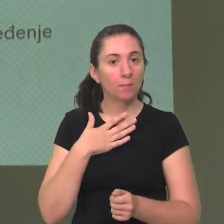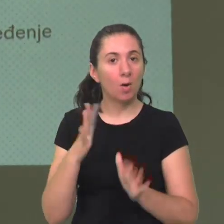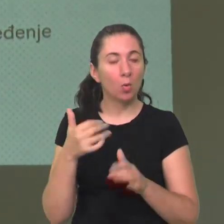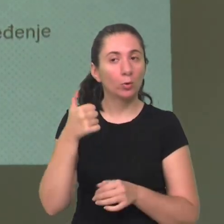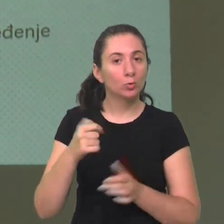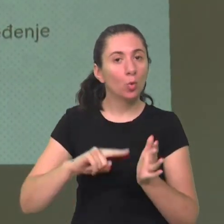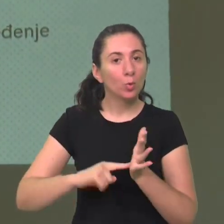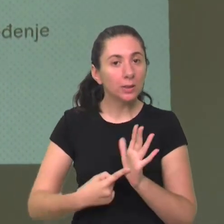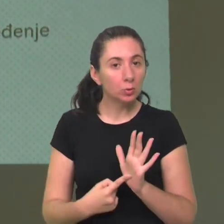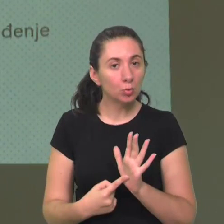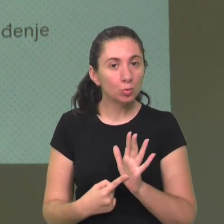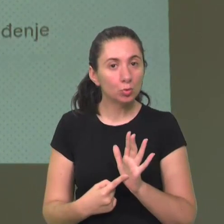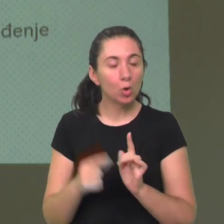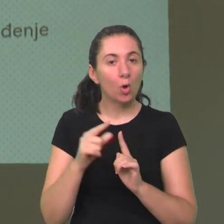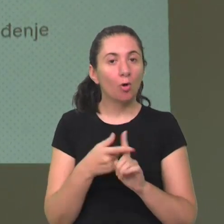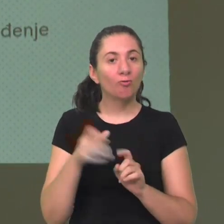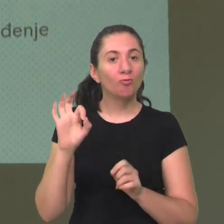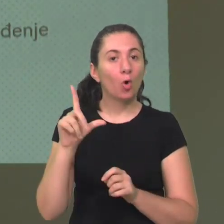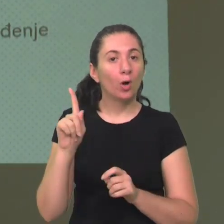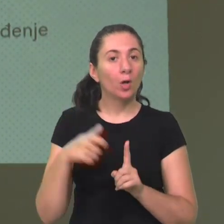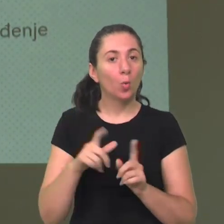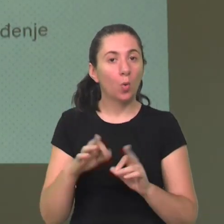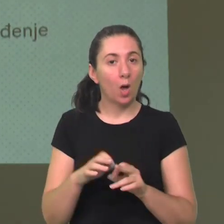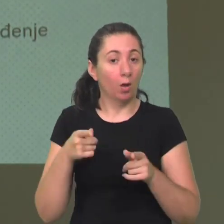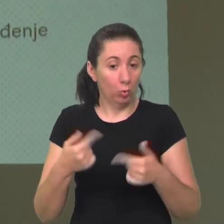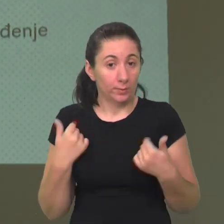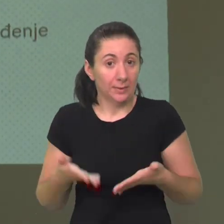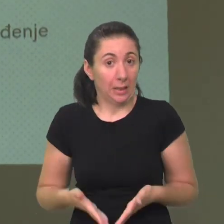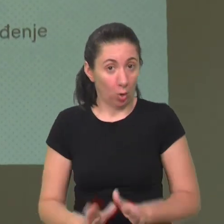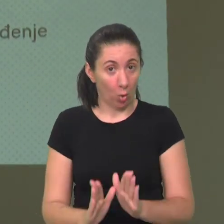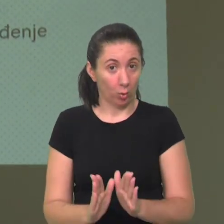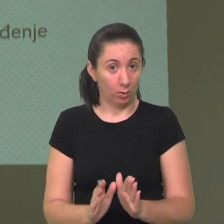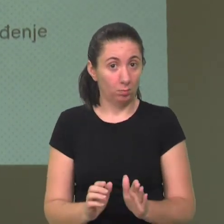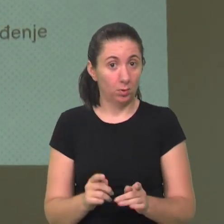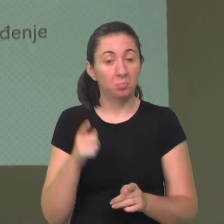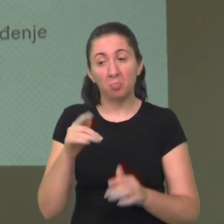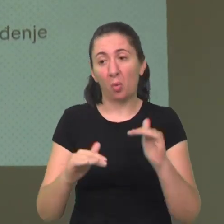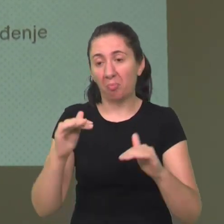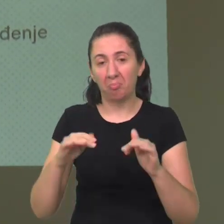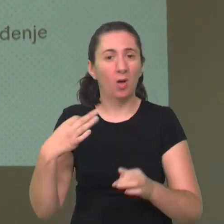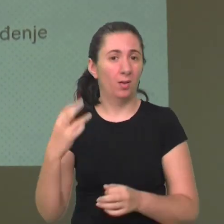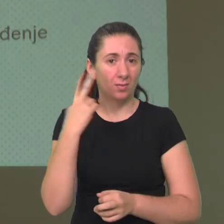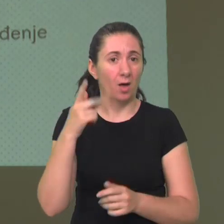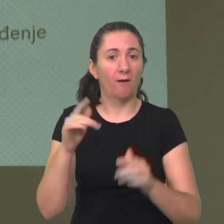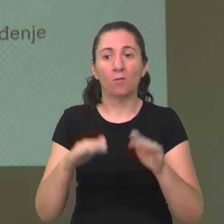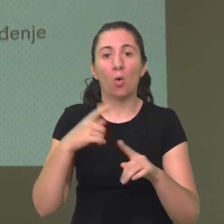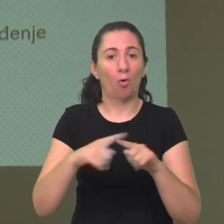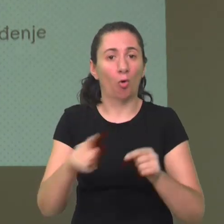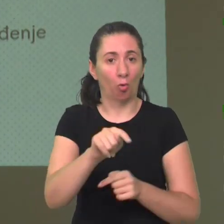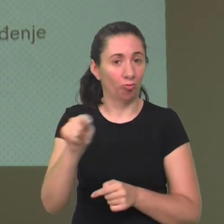oko 100.000 folikula. I s tim se rađamo. Dobro, to je varijabilno. Normalno da je to